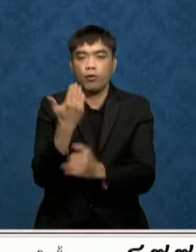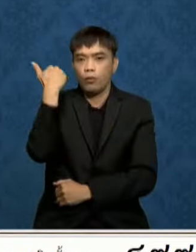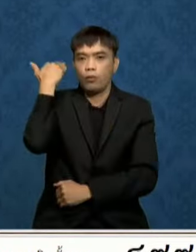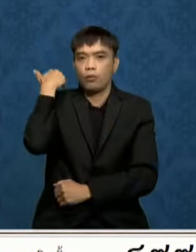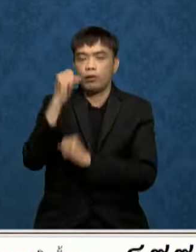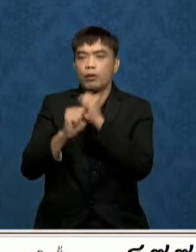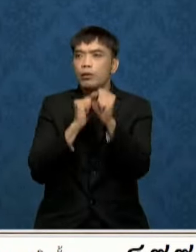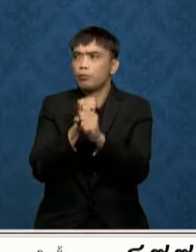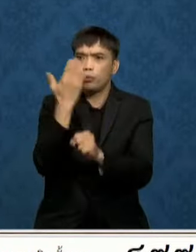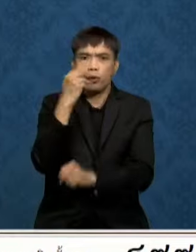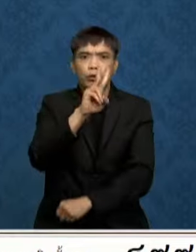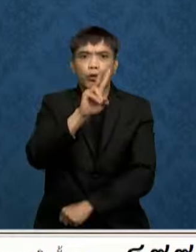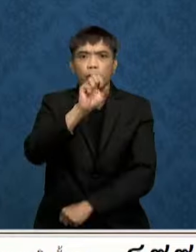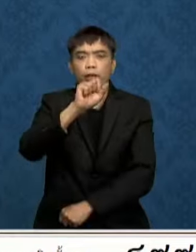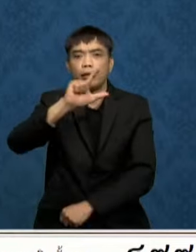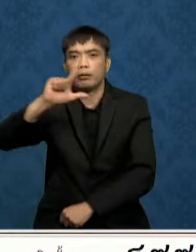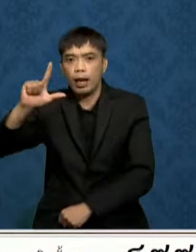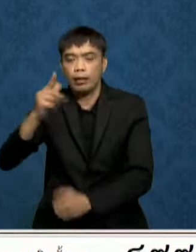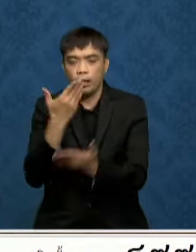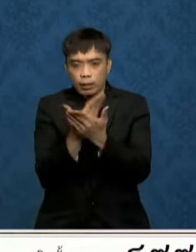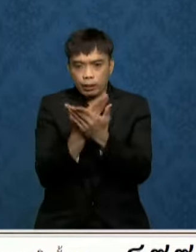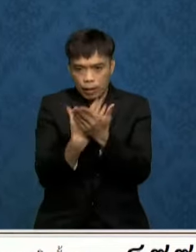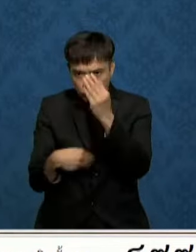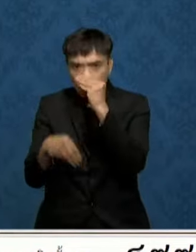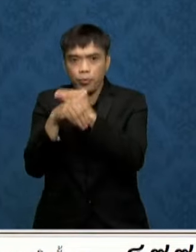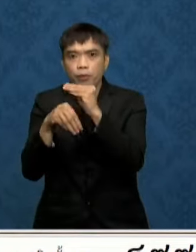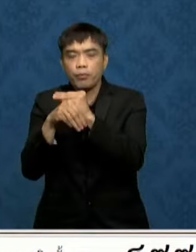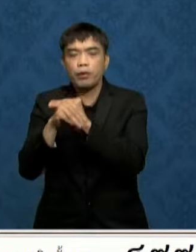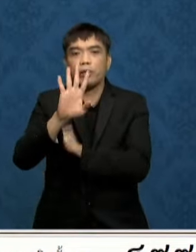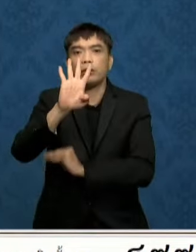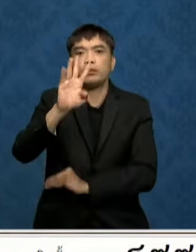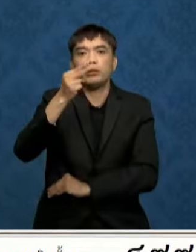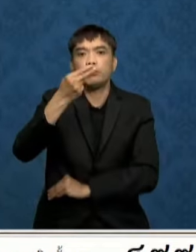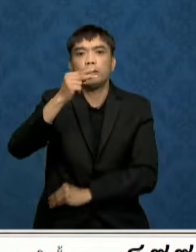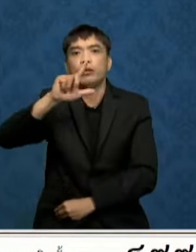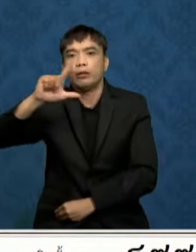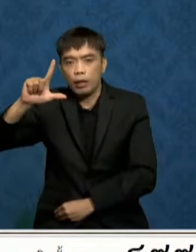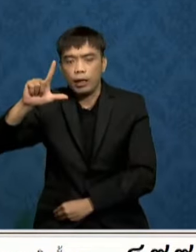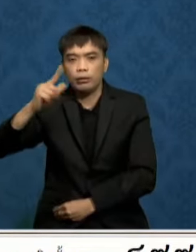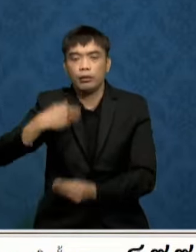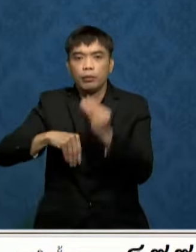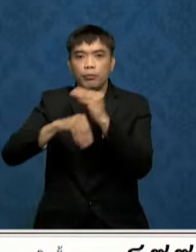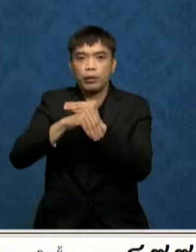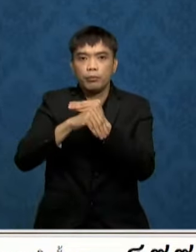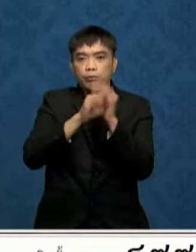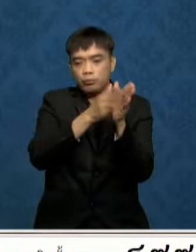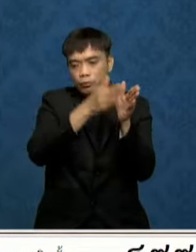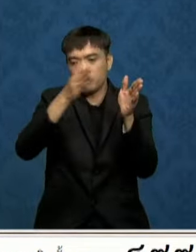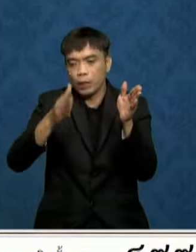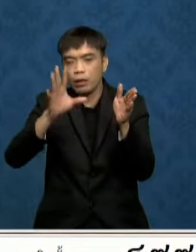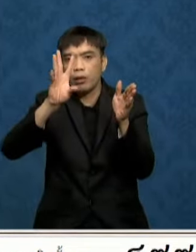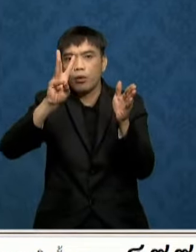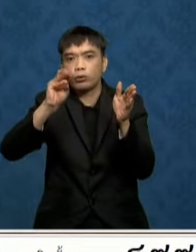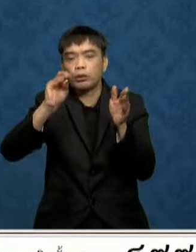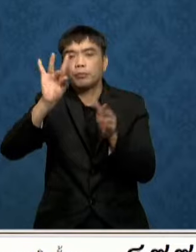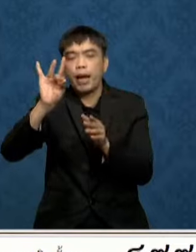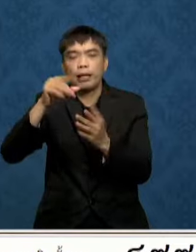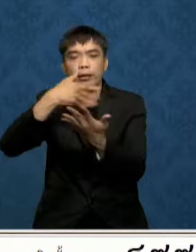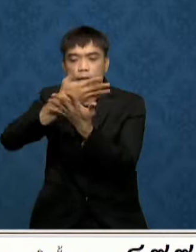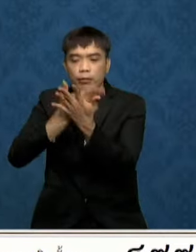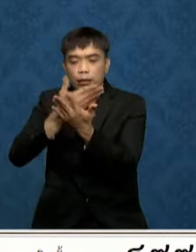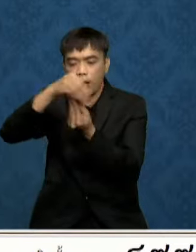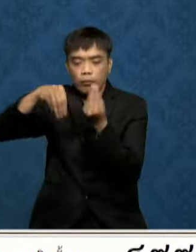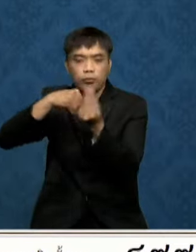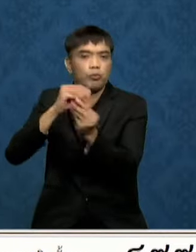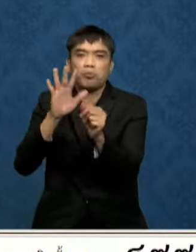200,000กว่าล้านก็ยังจะต้องใช้เงินคงคลังเพิ่มอีก40,000ล้านบาทนะคะปี 68ก็น่าจะไม่พออีกเช่นเดียวกันทางหน้าที่ตั้ง